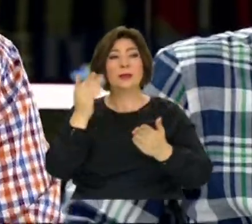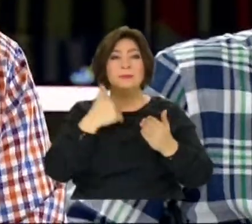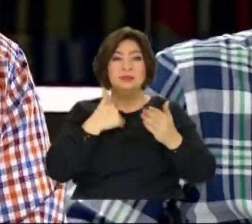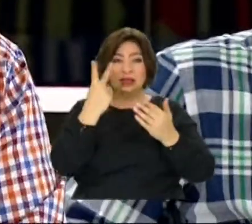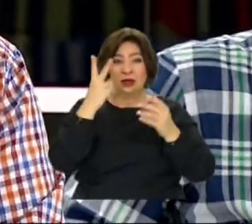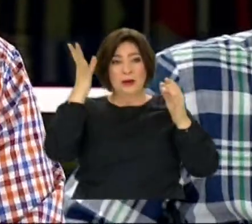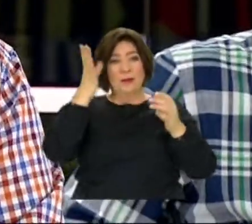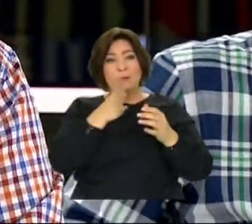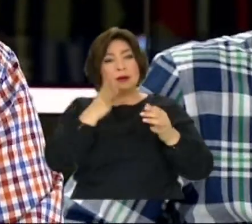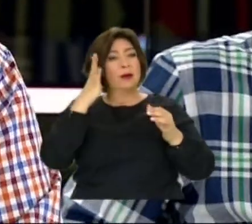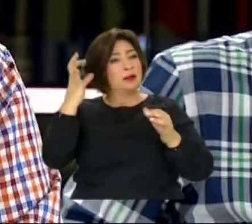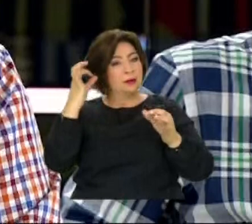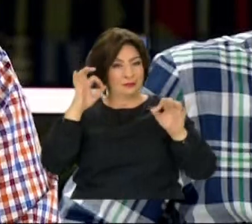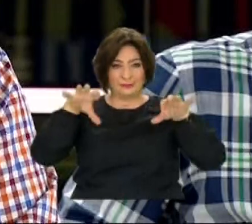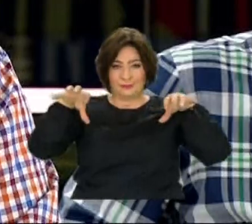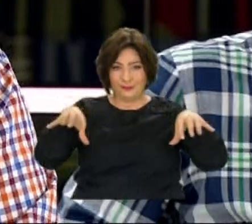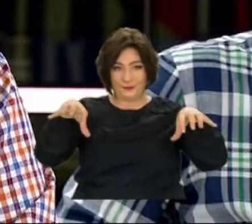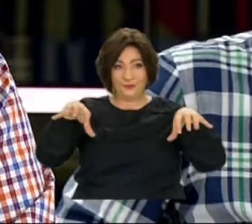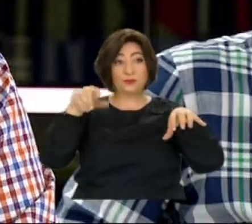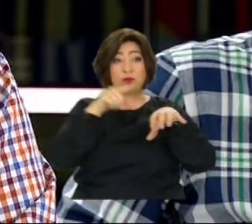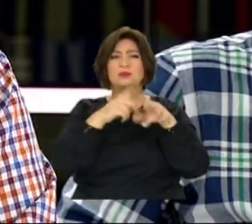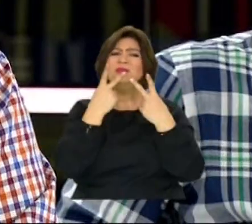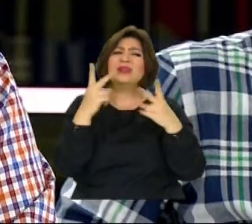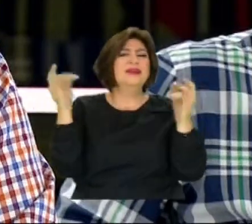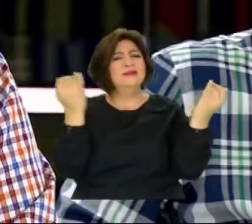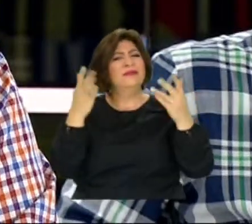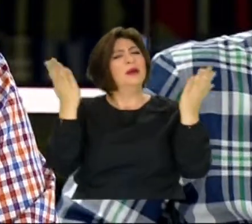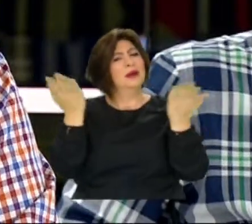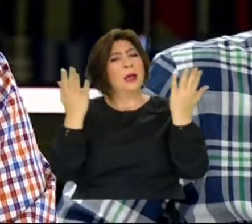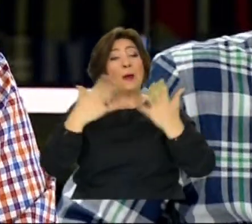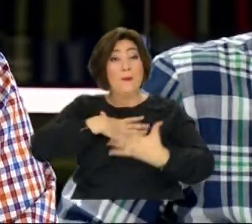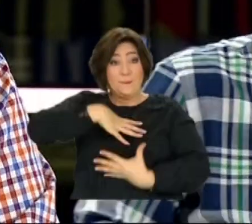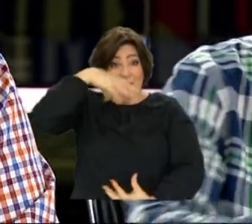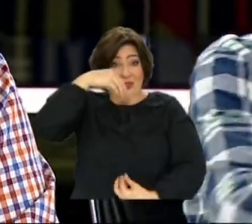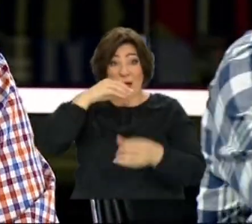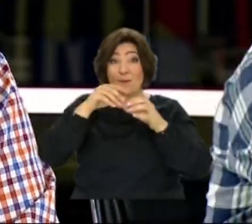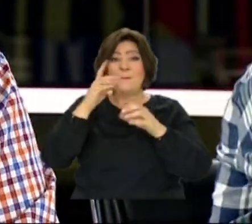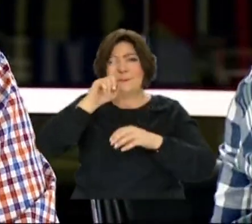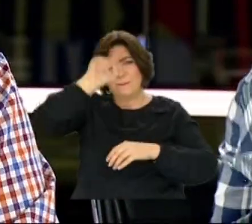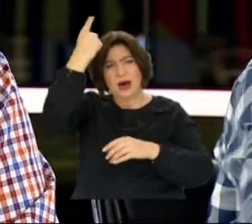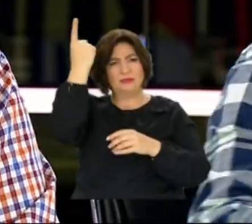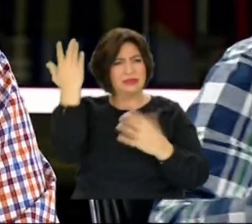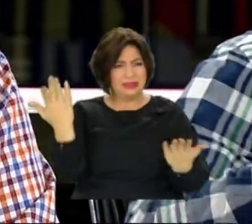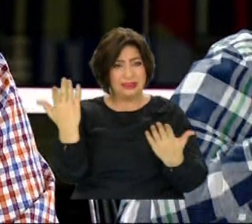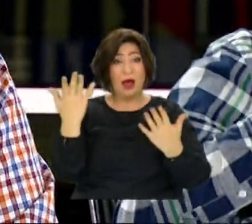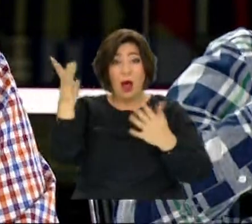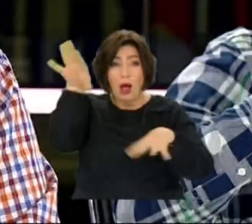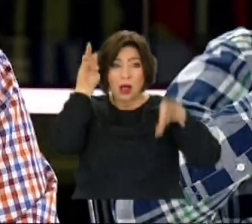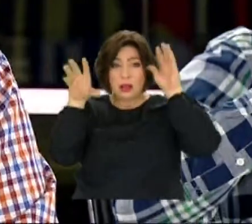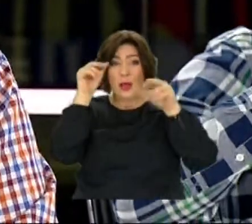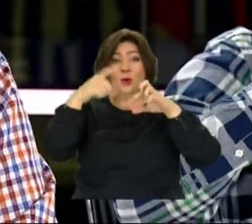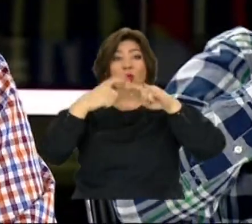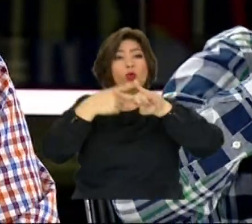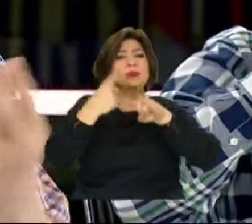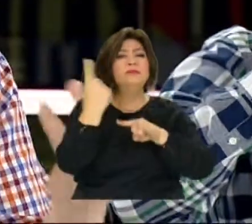iki görüşte olmuş. Fakat şu, her harekâda şurası çok açık. Yani bedenden bağımsız algılayan bir ruh diye bir şey